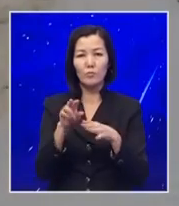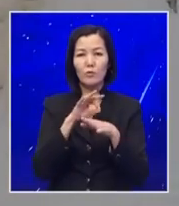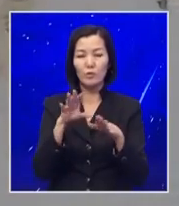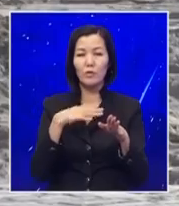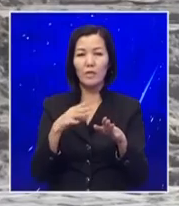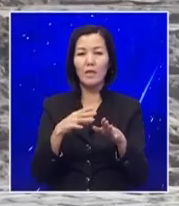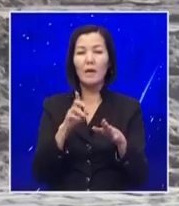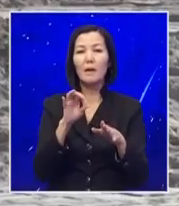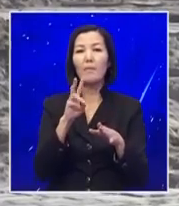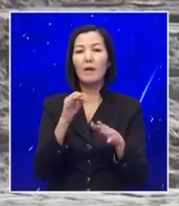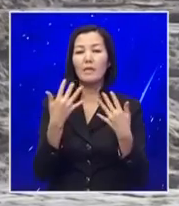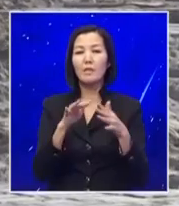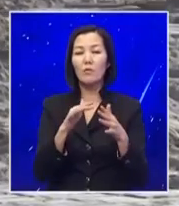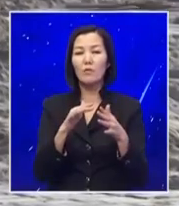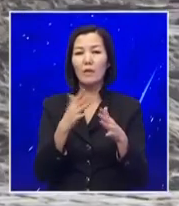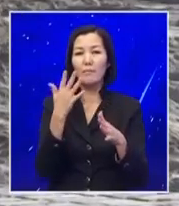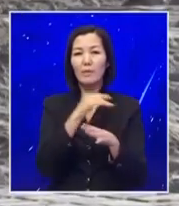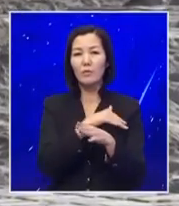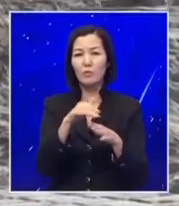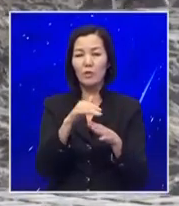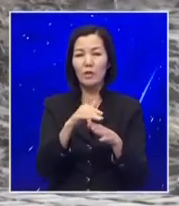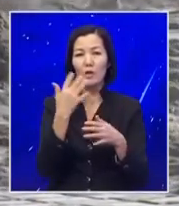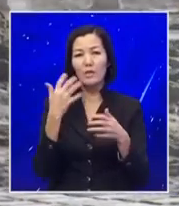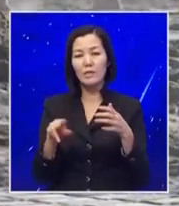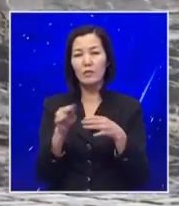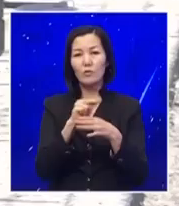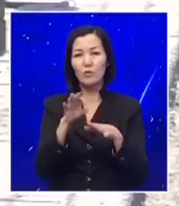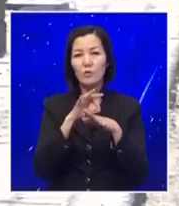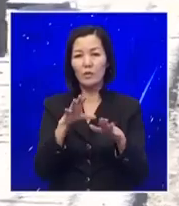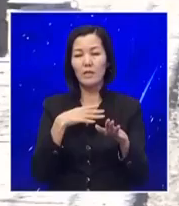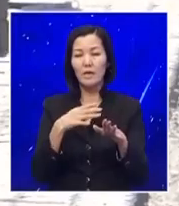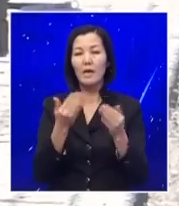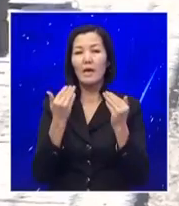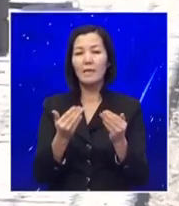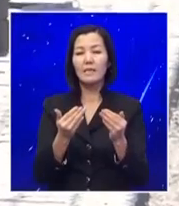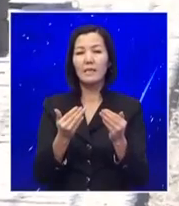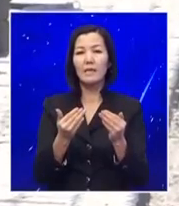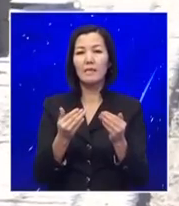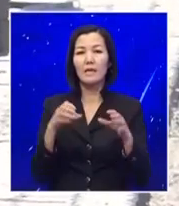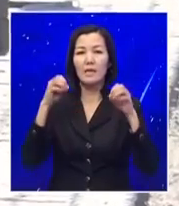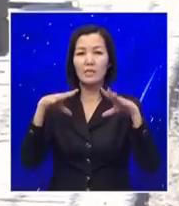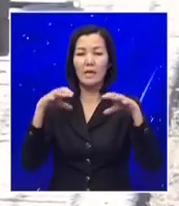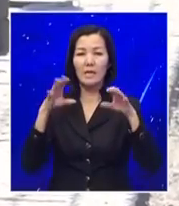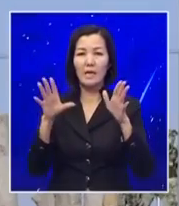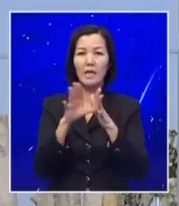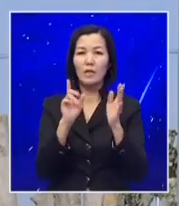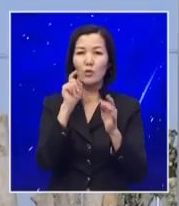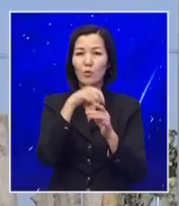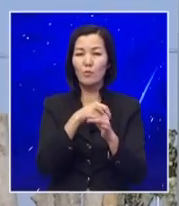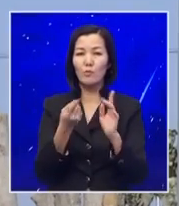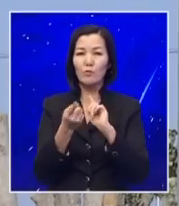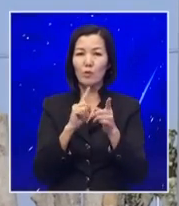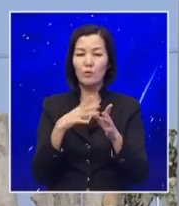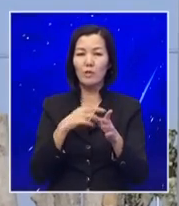жасалды. Ал Бақанас ауылдық округіндегі 5 көшеге орташа жөндеу жұмыстары жүргізілді. Сондай-ақ жарық диодты электроүнемдегі шамдар